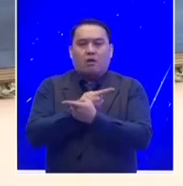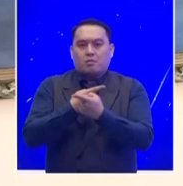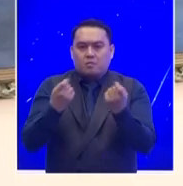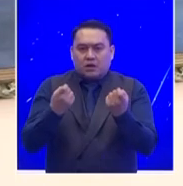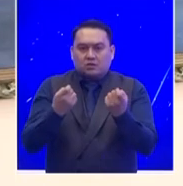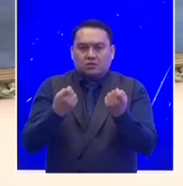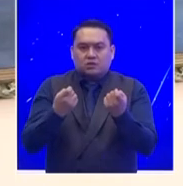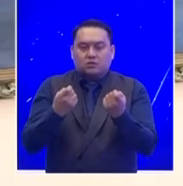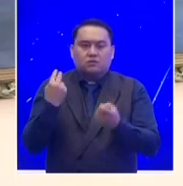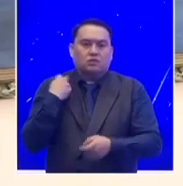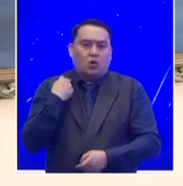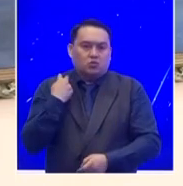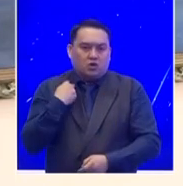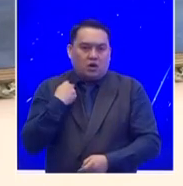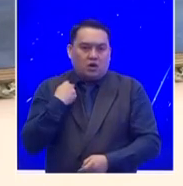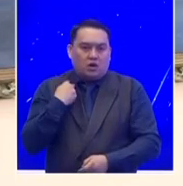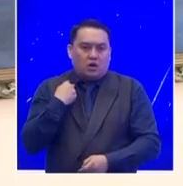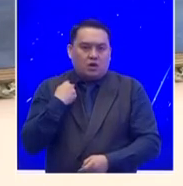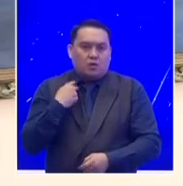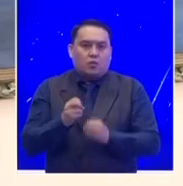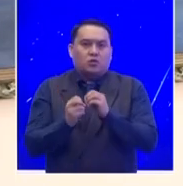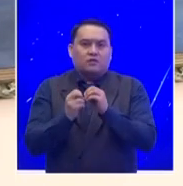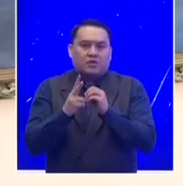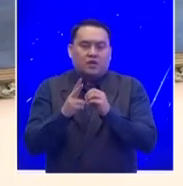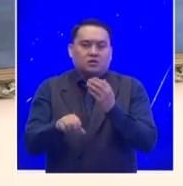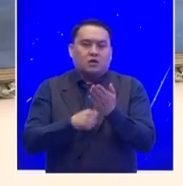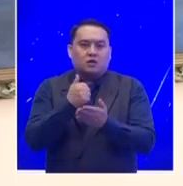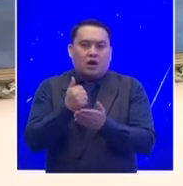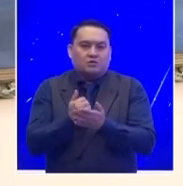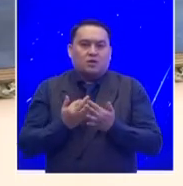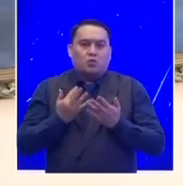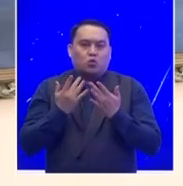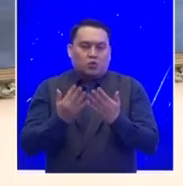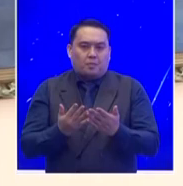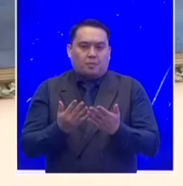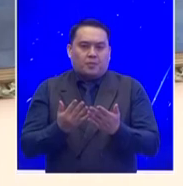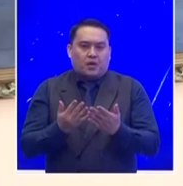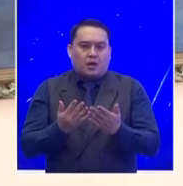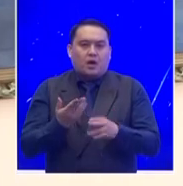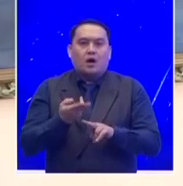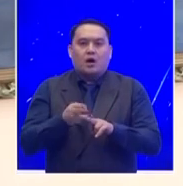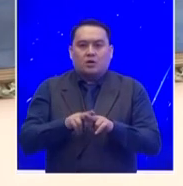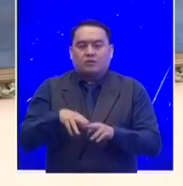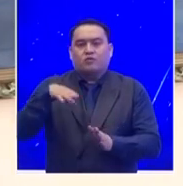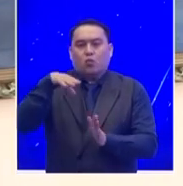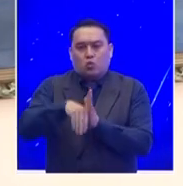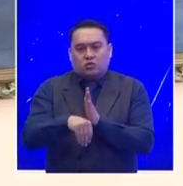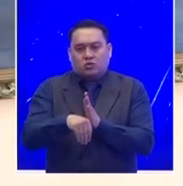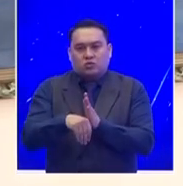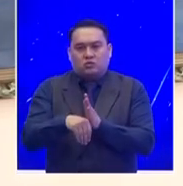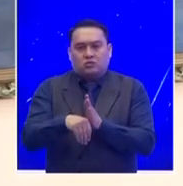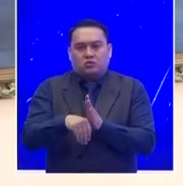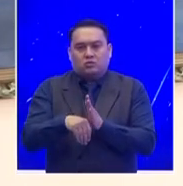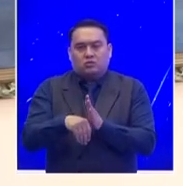досье должников на должника по 12 основным запросам СИАПСУ. То есть это включает в себя сведения о